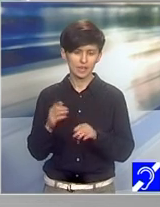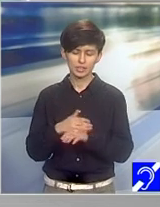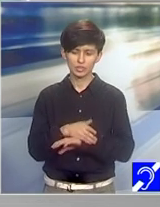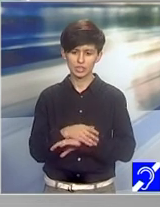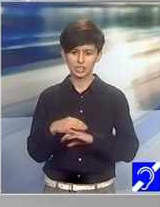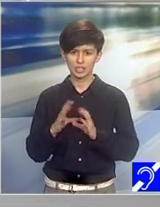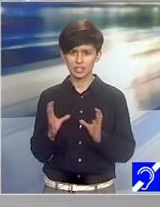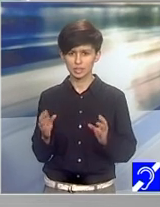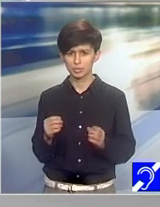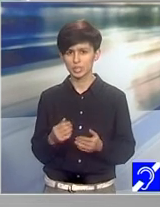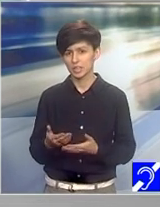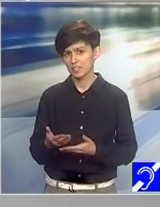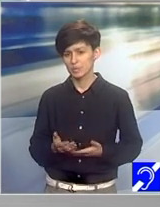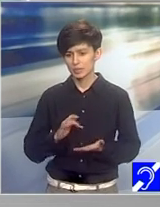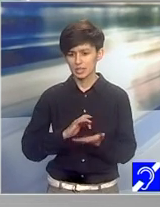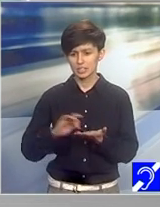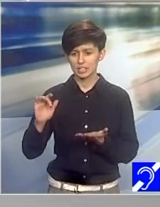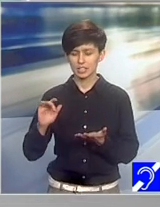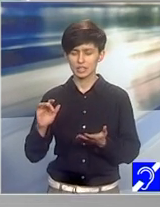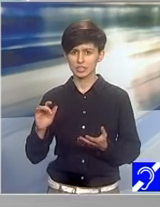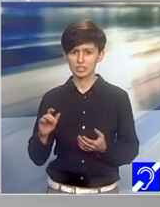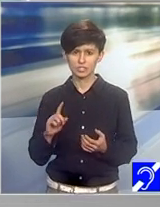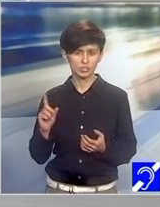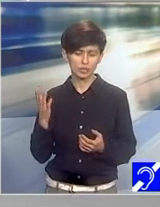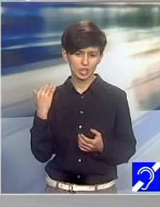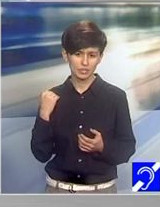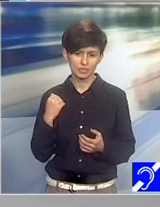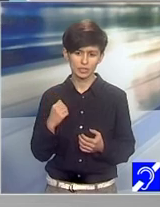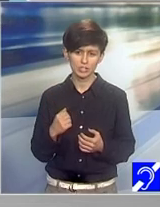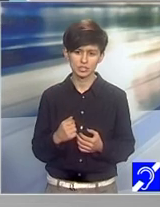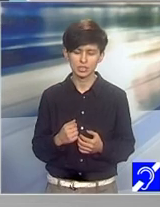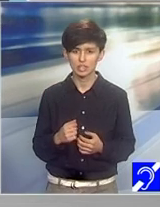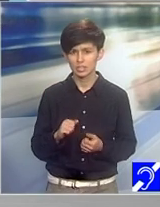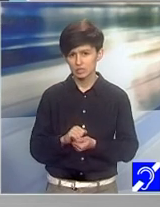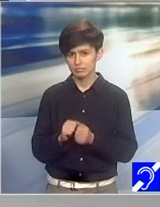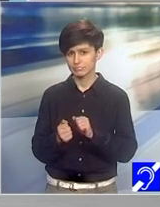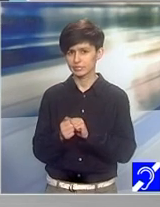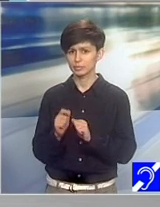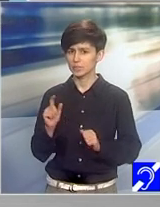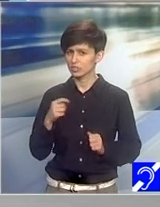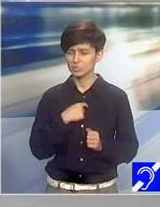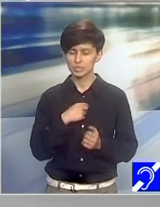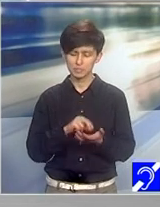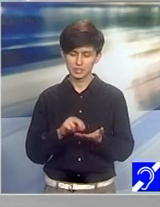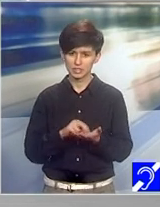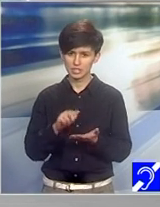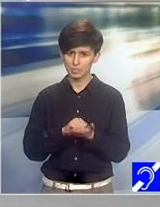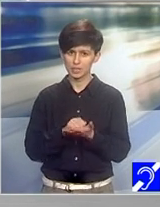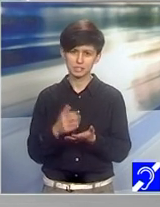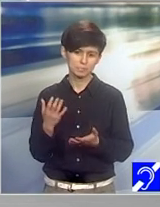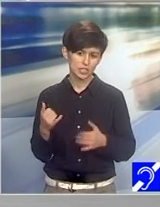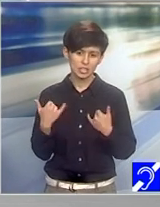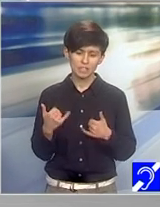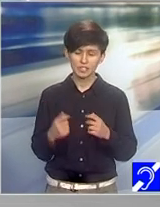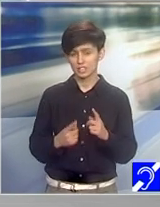Basarabia, Bucovina, Transilvania și n-ar fi fost sacrificii. Ori, nu putem să scriem cărți pe acest scenariu ce s-ar fi întâmplat